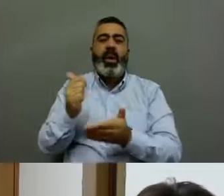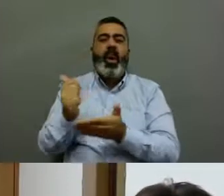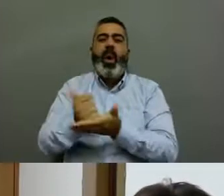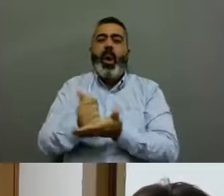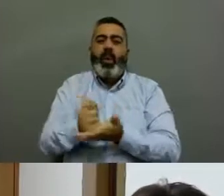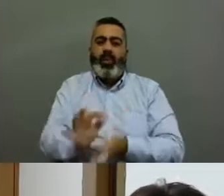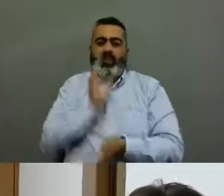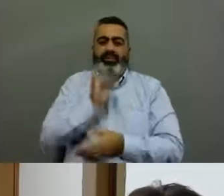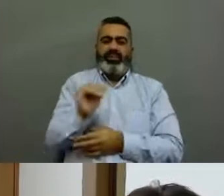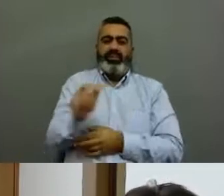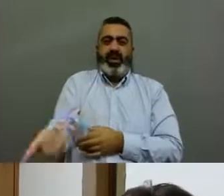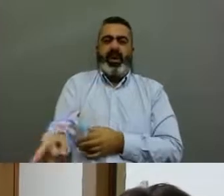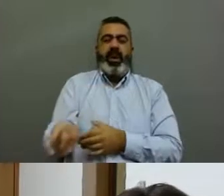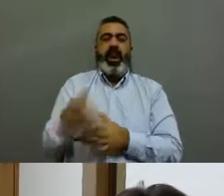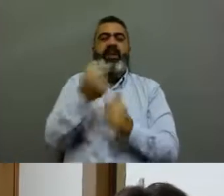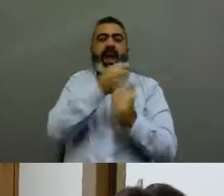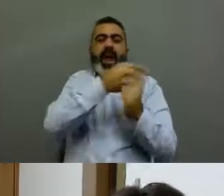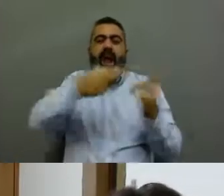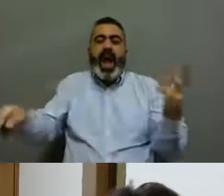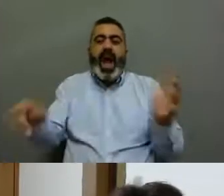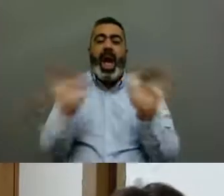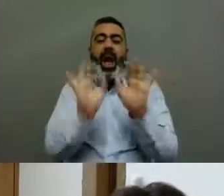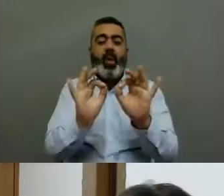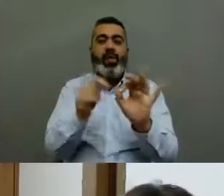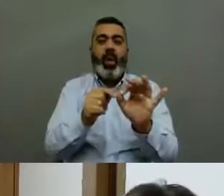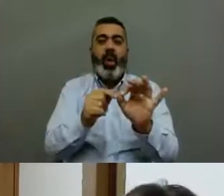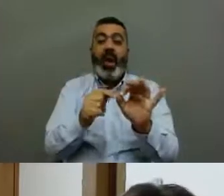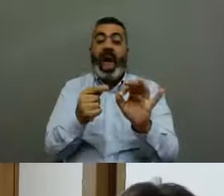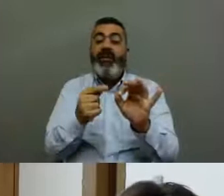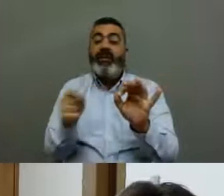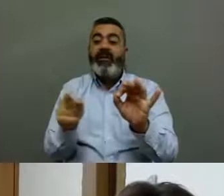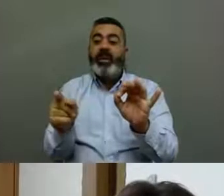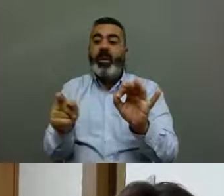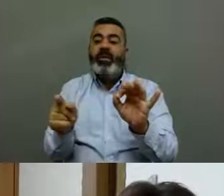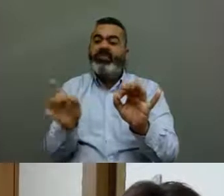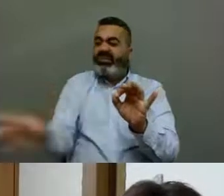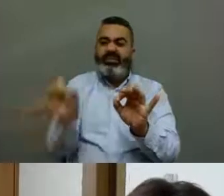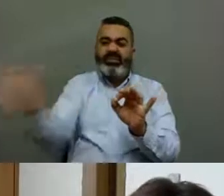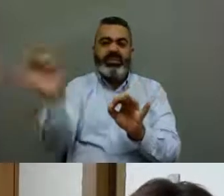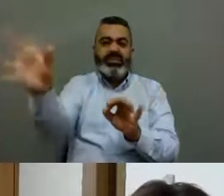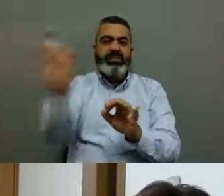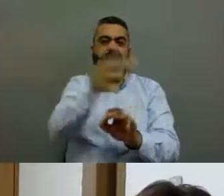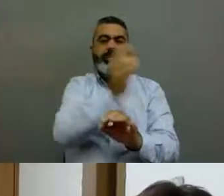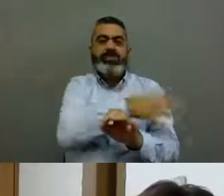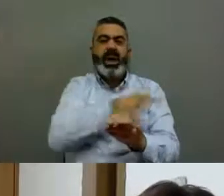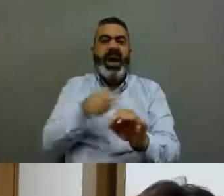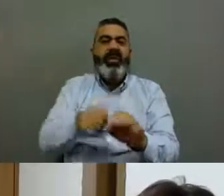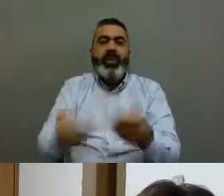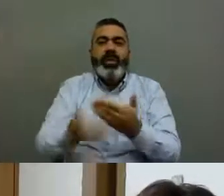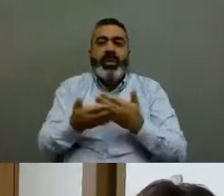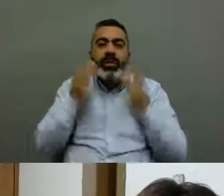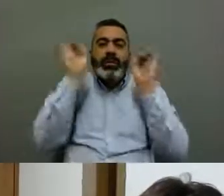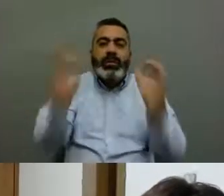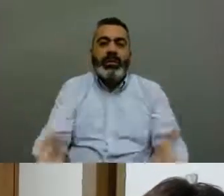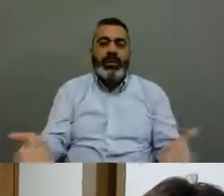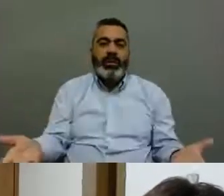ομοφοβίας, θα πρέπει πλέον, έχει αρχίσει πια να χάνει τη χρησιμότητά του. Δεν μας βοηθάει σε τίποτα. Δεν μας βοηθάει,